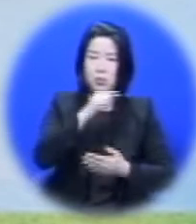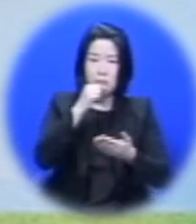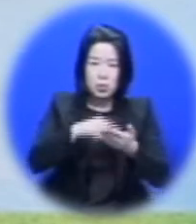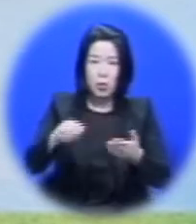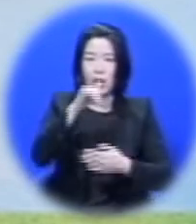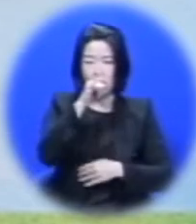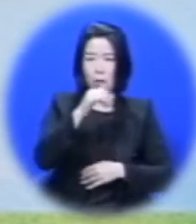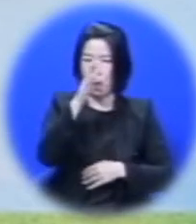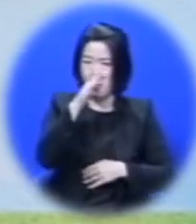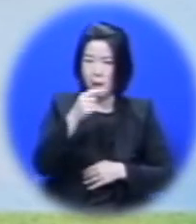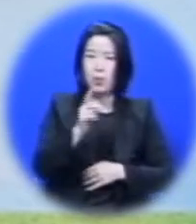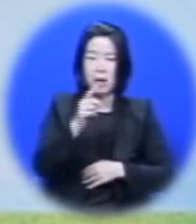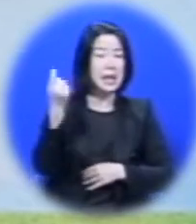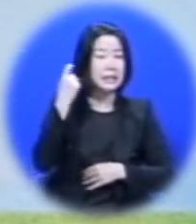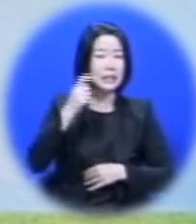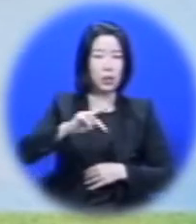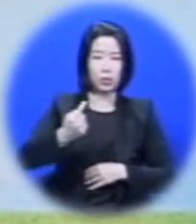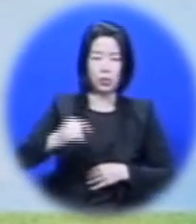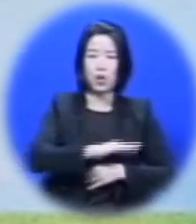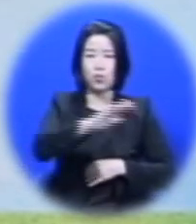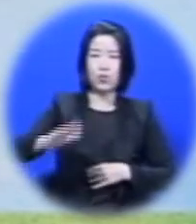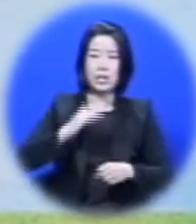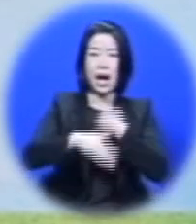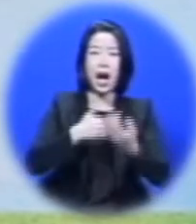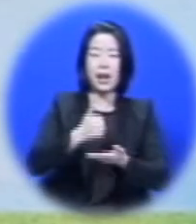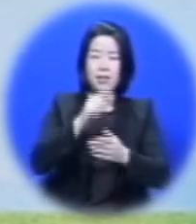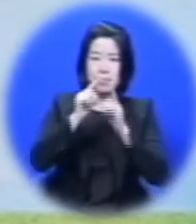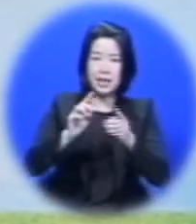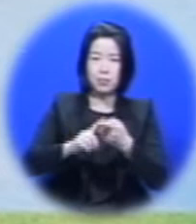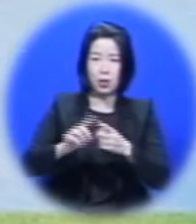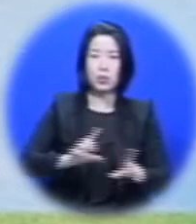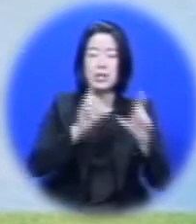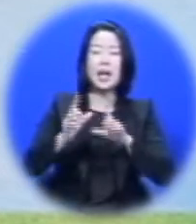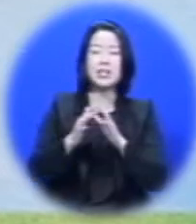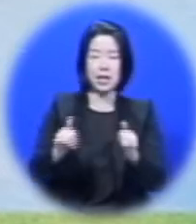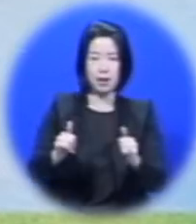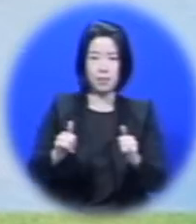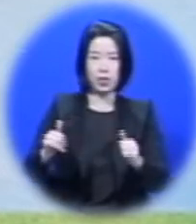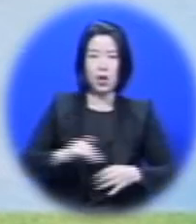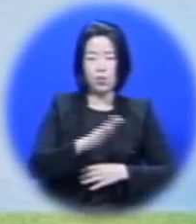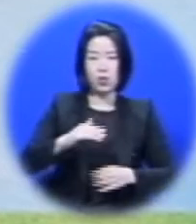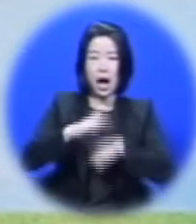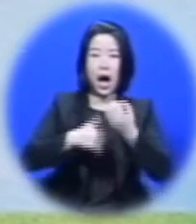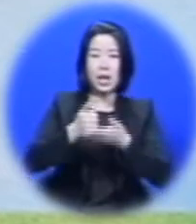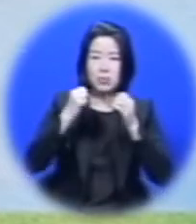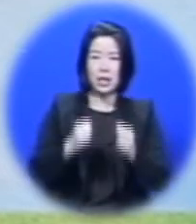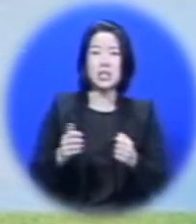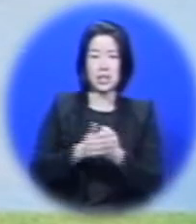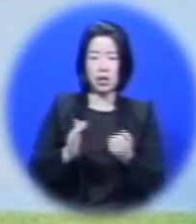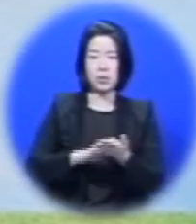보고 바보 소리를 들어도 우리는 하나님의 말씀대로 사는 사람들이죠. 하나님이 계시니까,